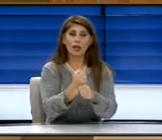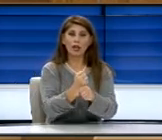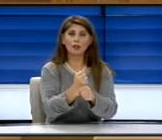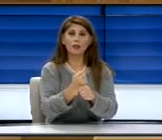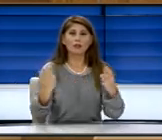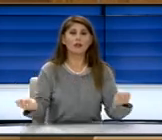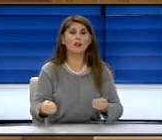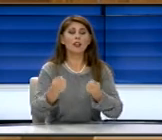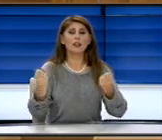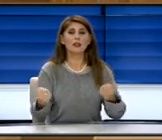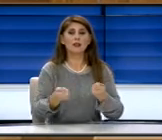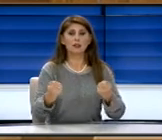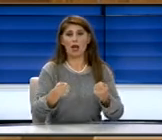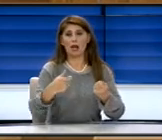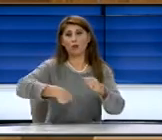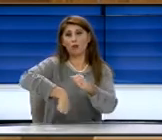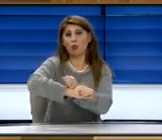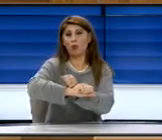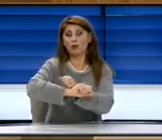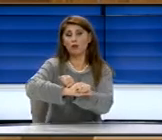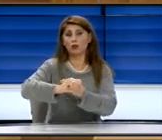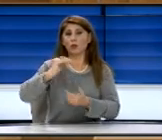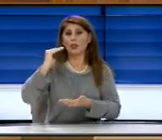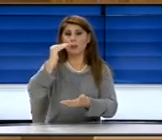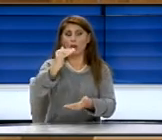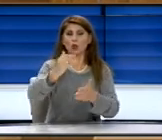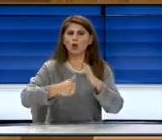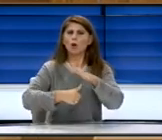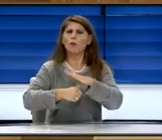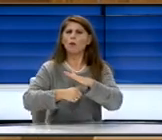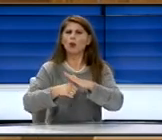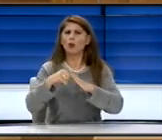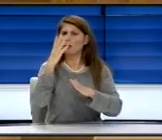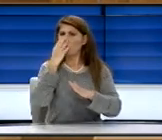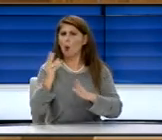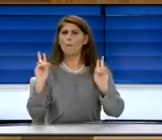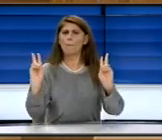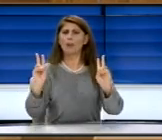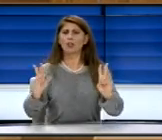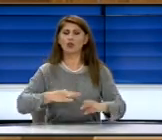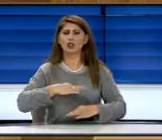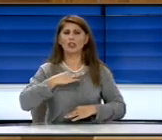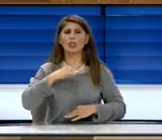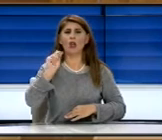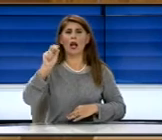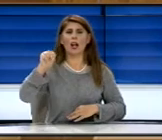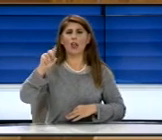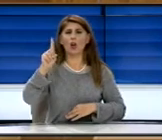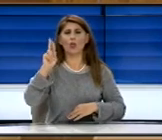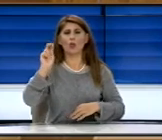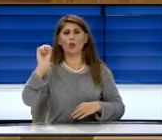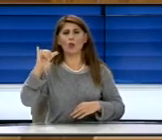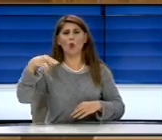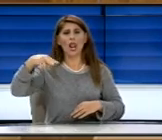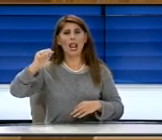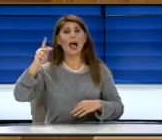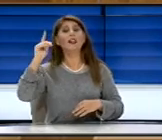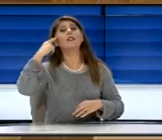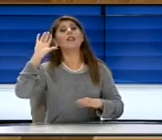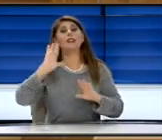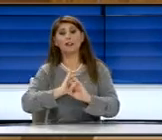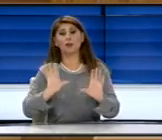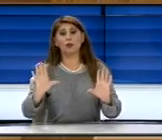του Μουντιάλ. Και ο πρόεδρος του ΠΑΣΟΚ, ο κύριος Ανδρουλάκης, δεν γνωρίζει επίσης τίποτα. Δηλαδή, τόσα χρόνια ευρωβουλευτής δεν